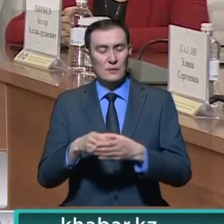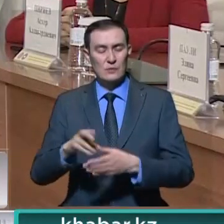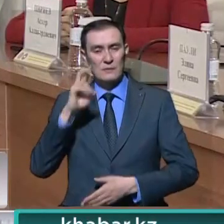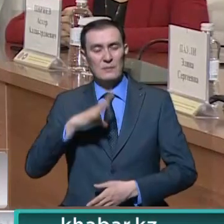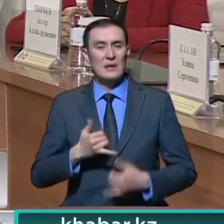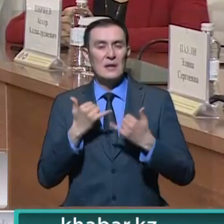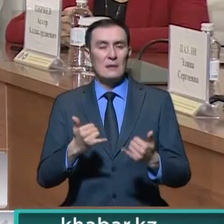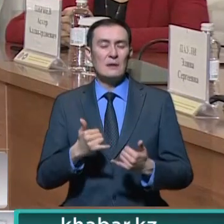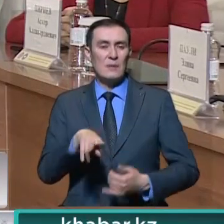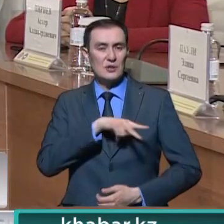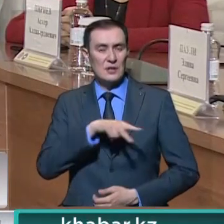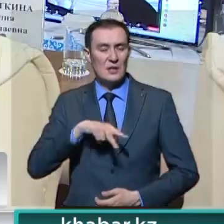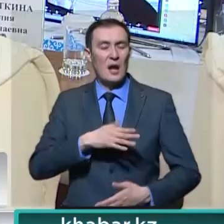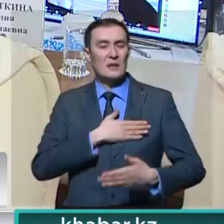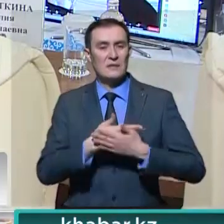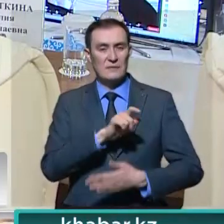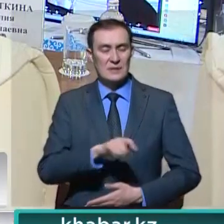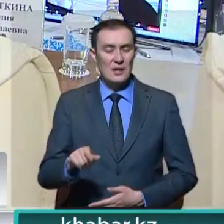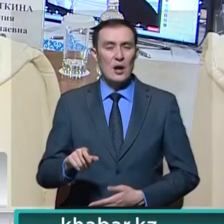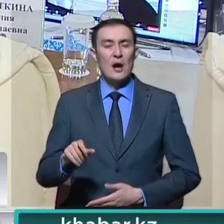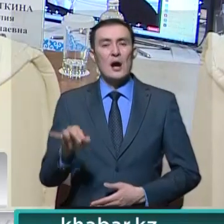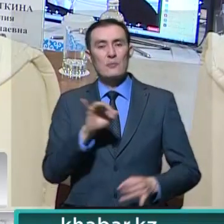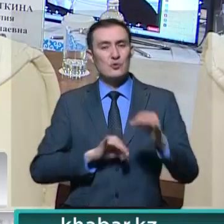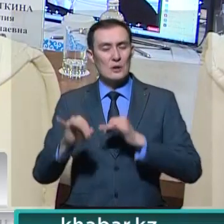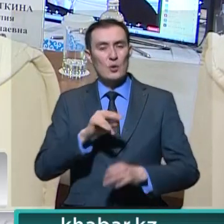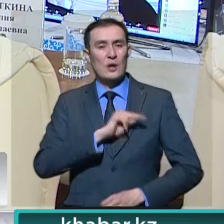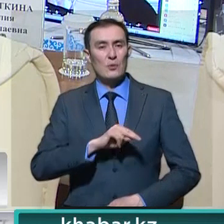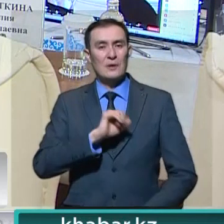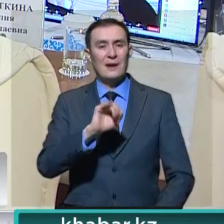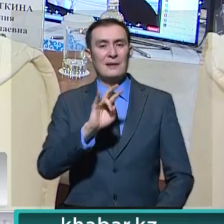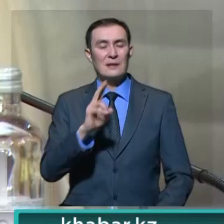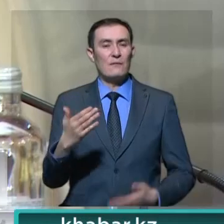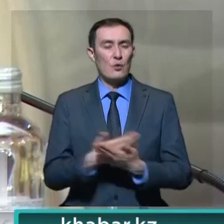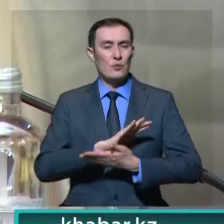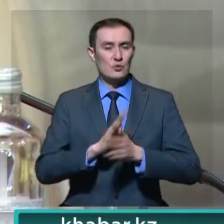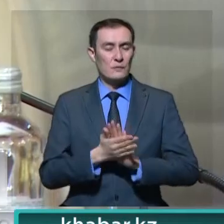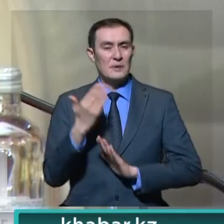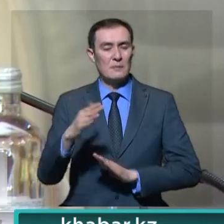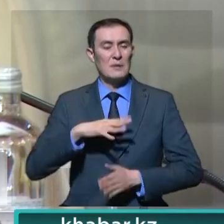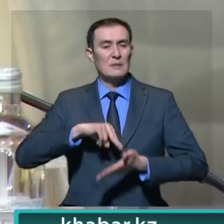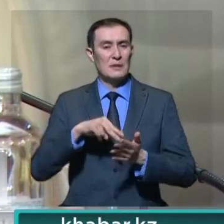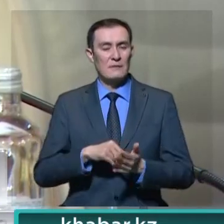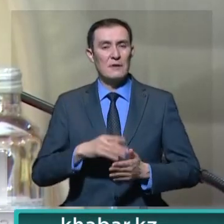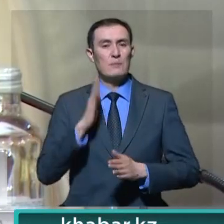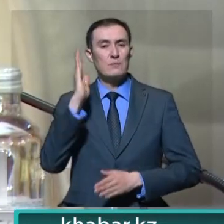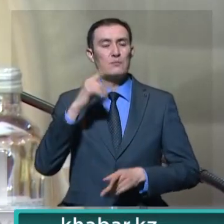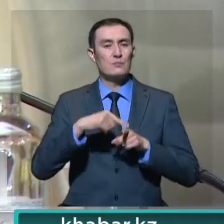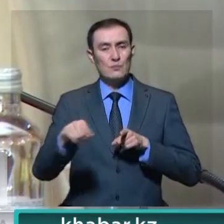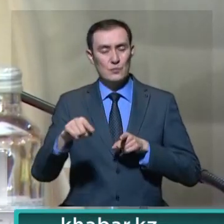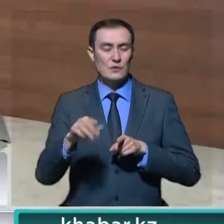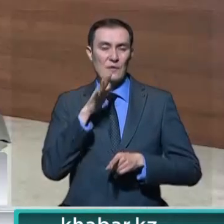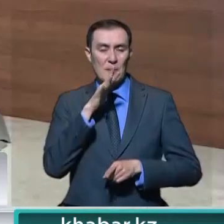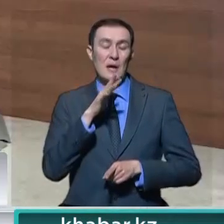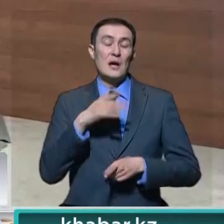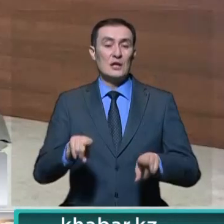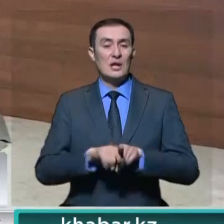были поощрены гражданские активисты. Говорили и о работе АНК в новом формате. Перед ними поставили задачи на ближайшее будущее.